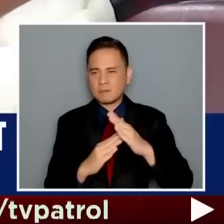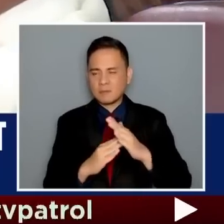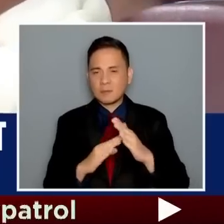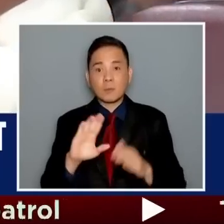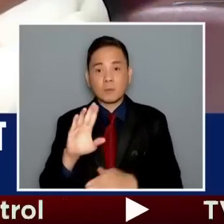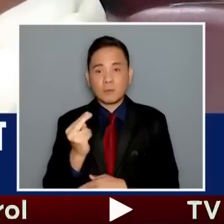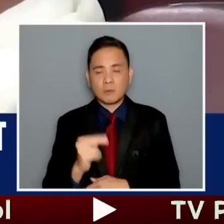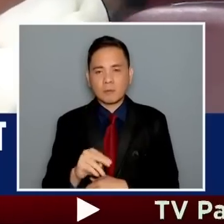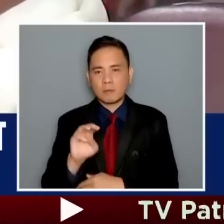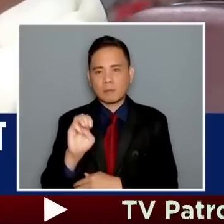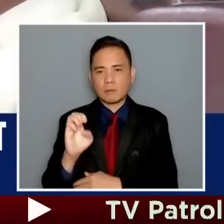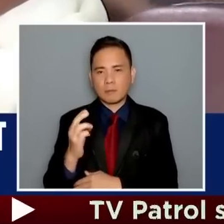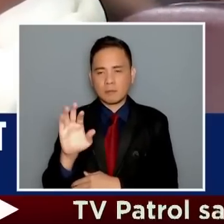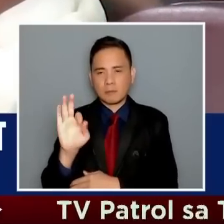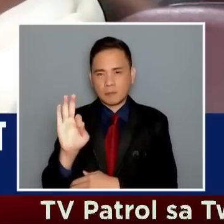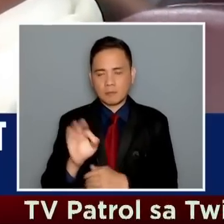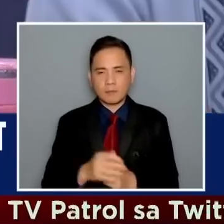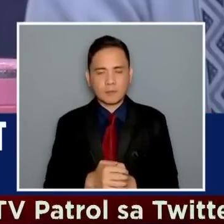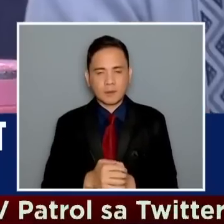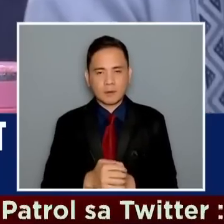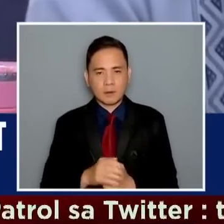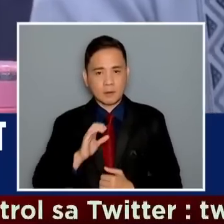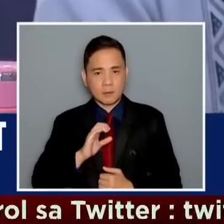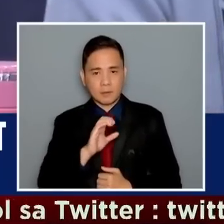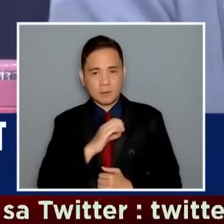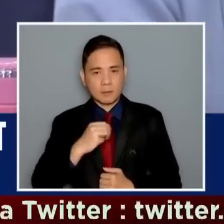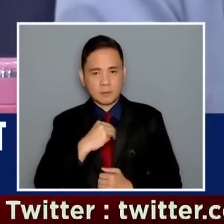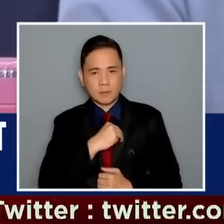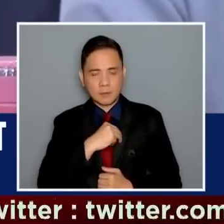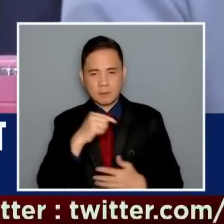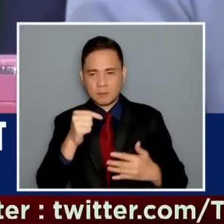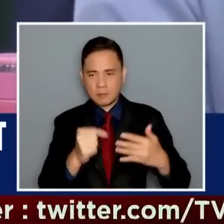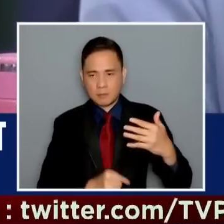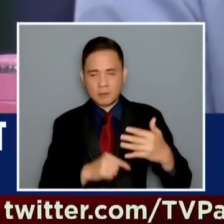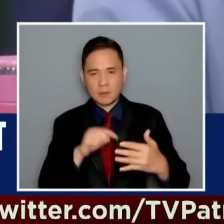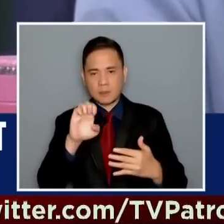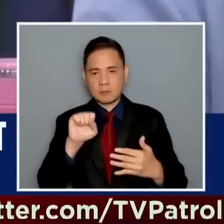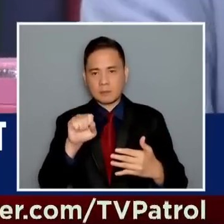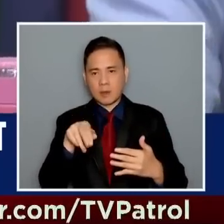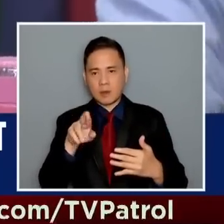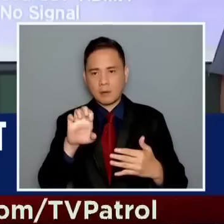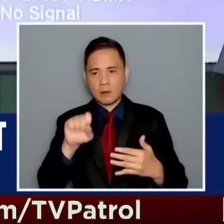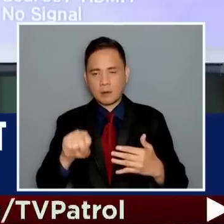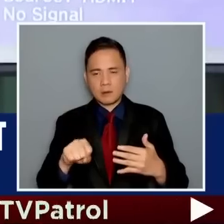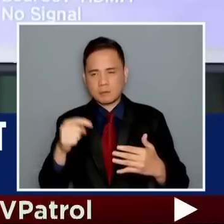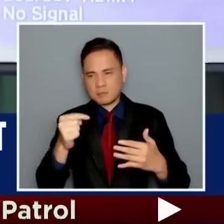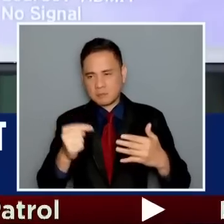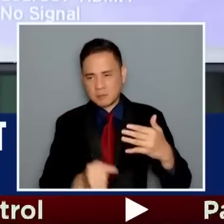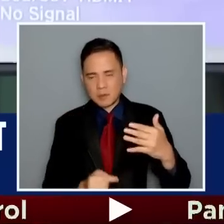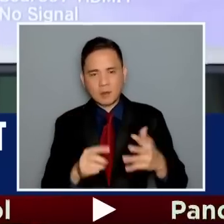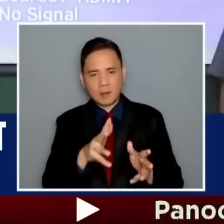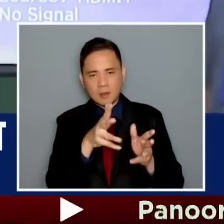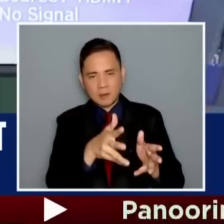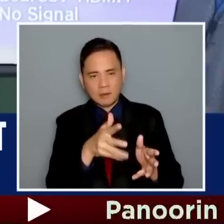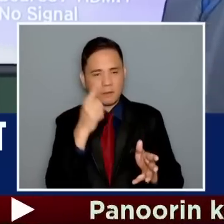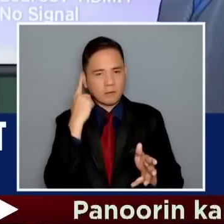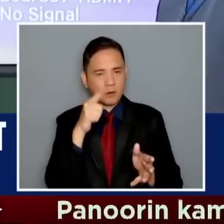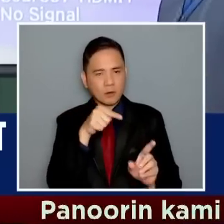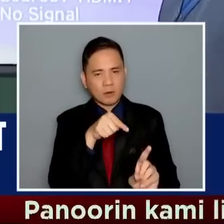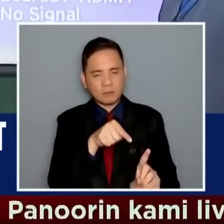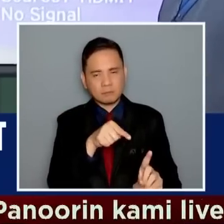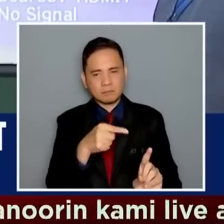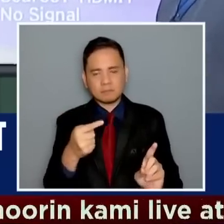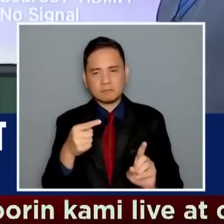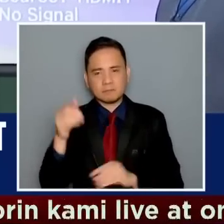isa-isang naglabasa ng mga miyembro ng komite, sina Committee Chairman Filipino Espares at ilang Vice Chair ang nagpaiwan para magpaliwanag sa media.